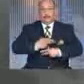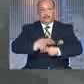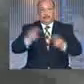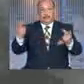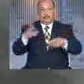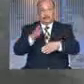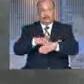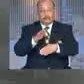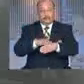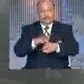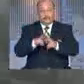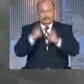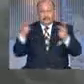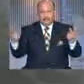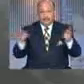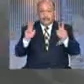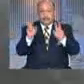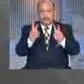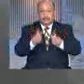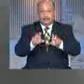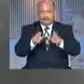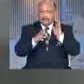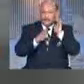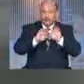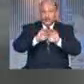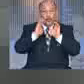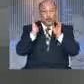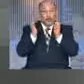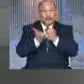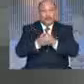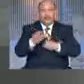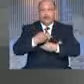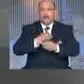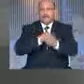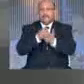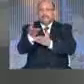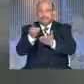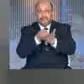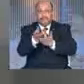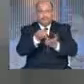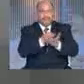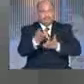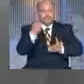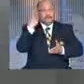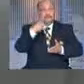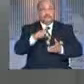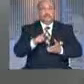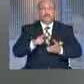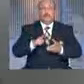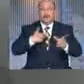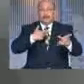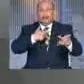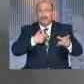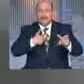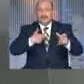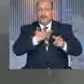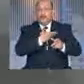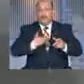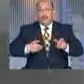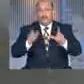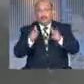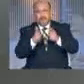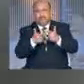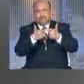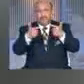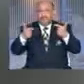بث أي معلومات تتعلق بعمليات أمنية وعسكرية جارية ضمانا لنجاحها وتحقيق النتائج المرجوة. كما